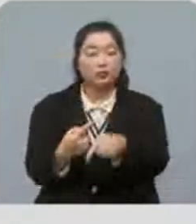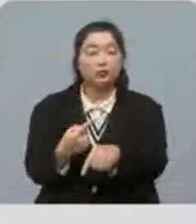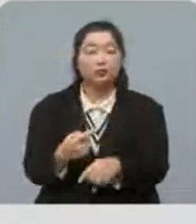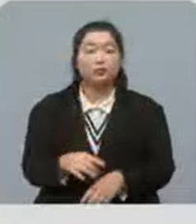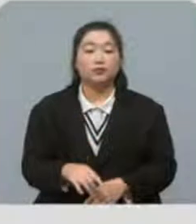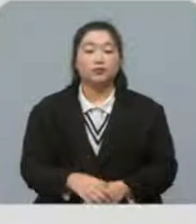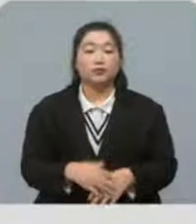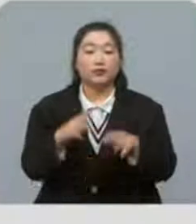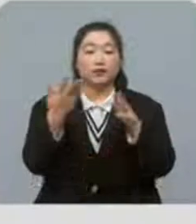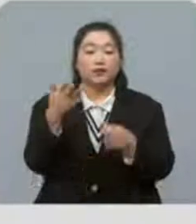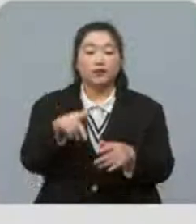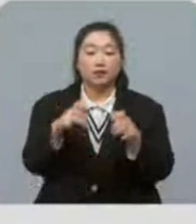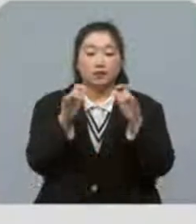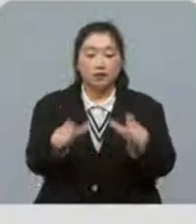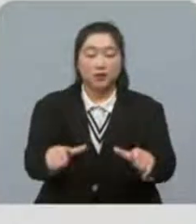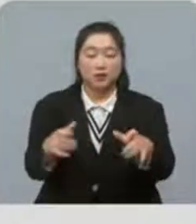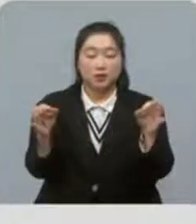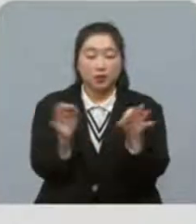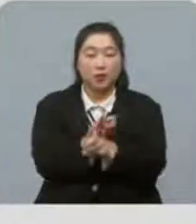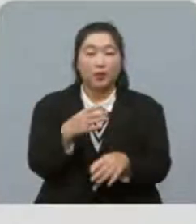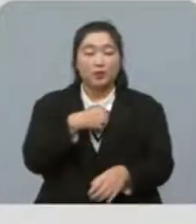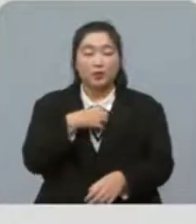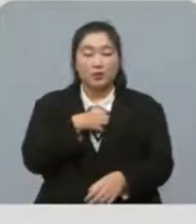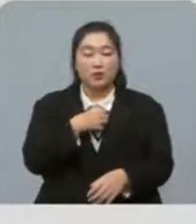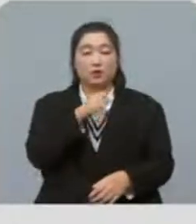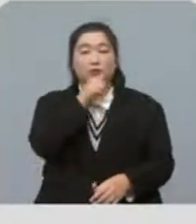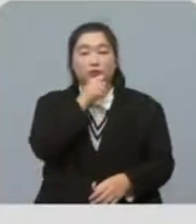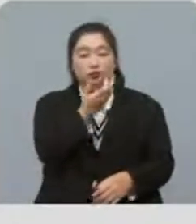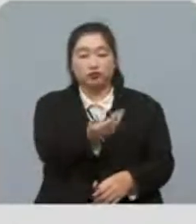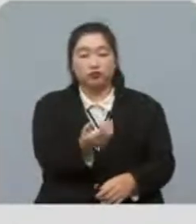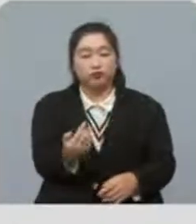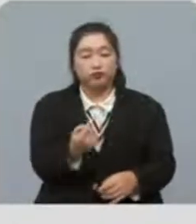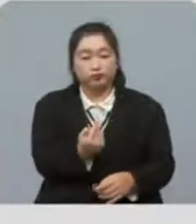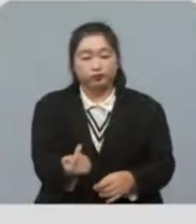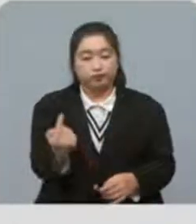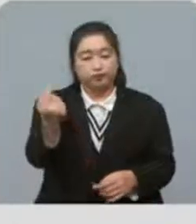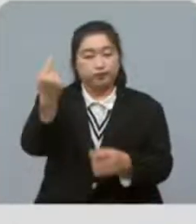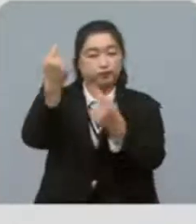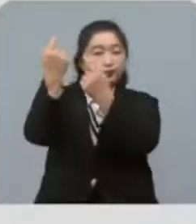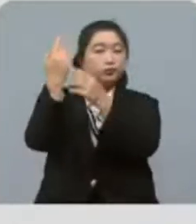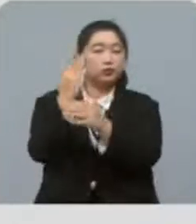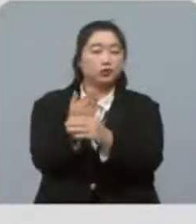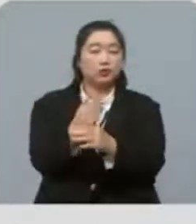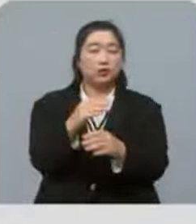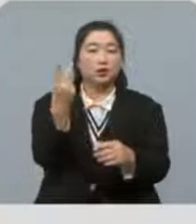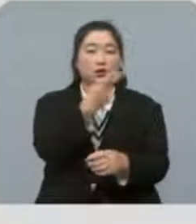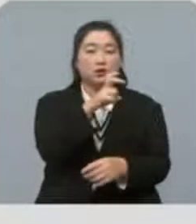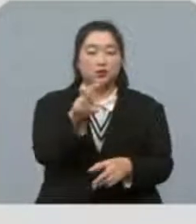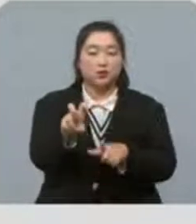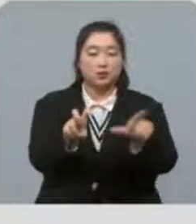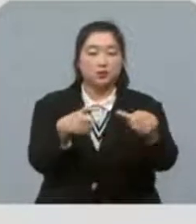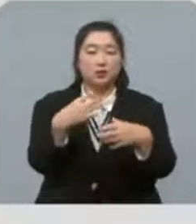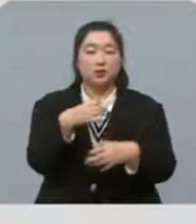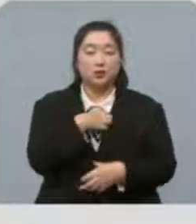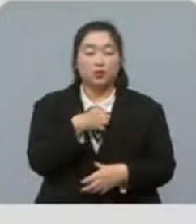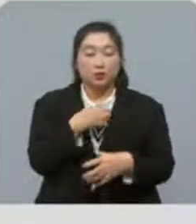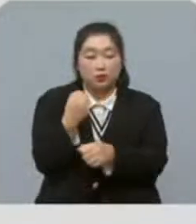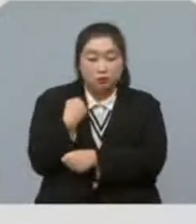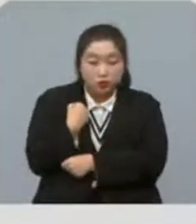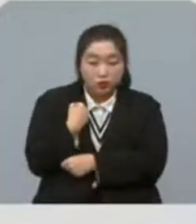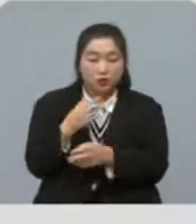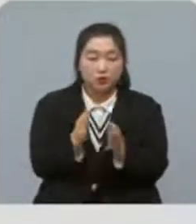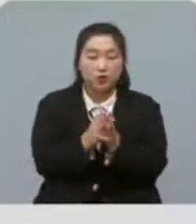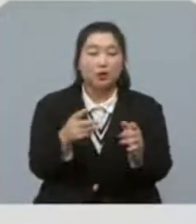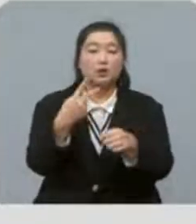하지만 지역 소멸 위험도는 해마다 높아지고 있습니다 지난 2020년 지역 소멸 주의 단계에 진입한 뒤